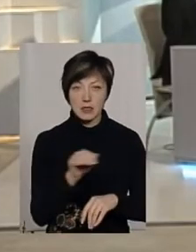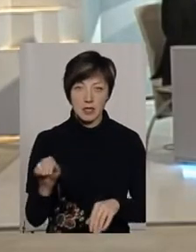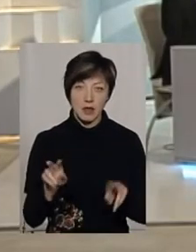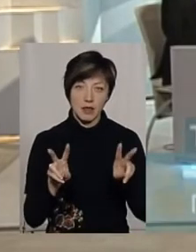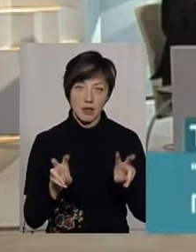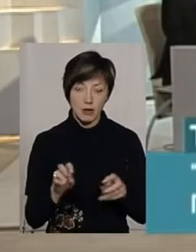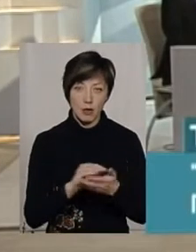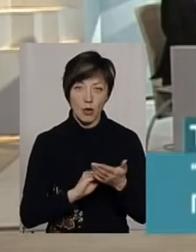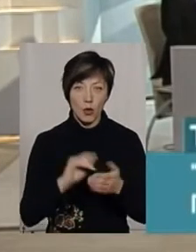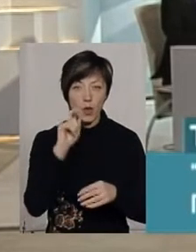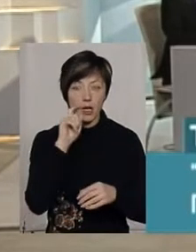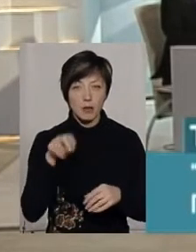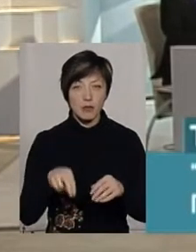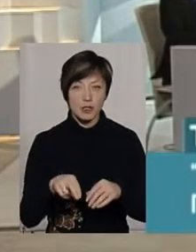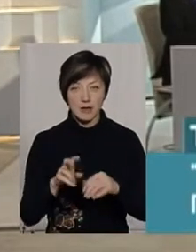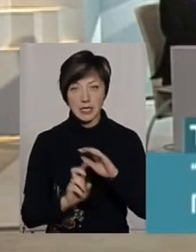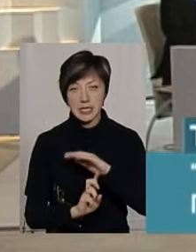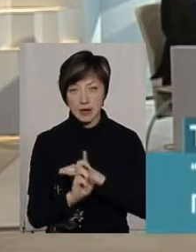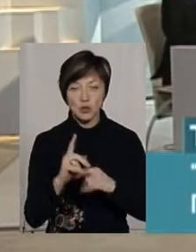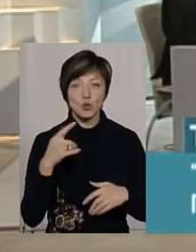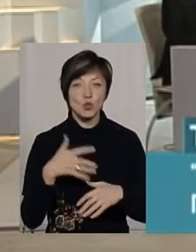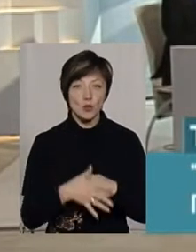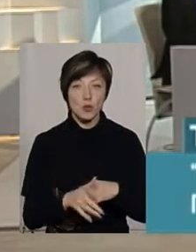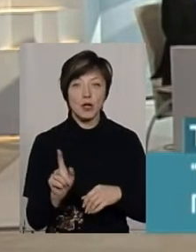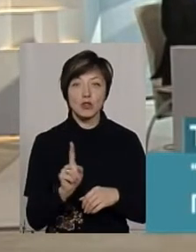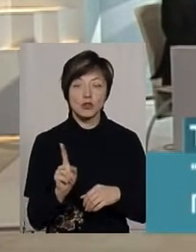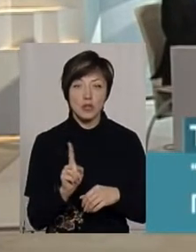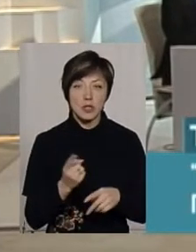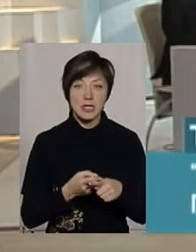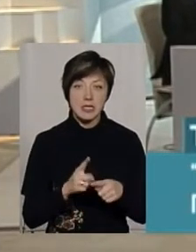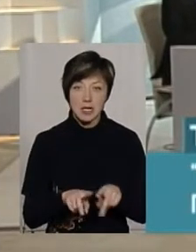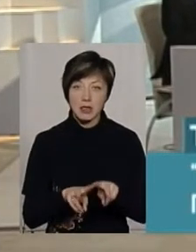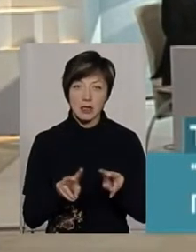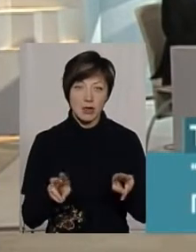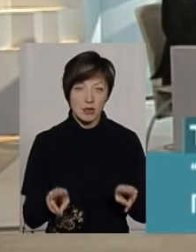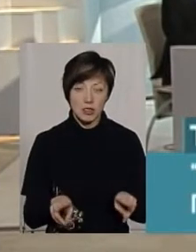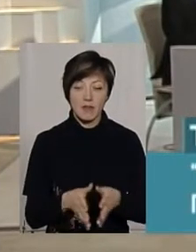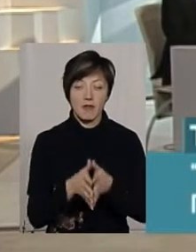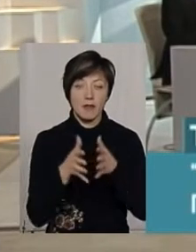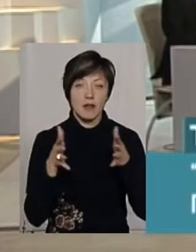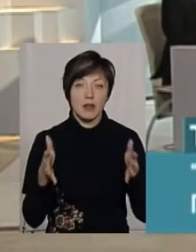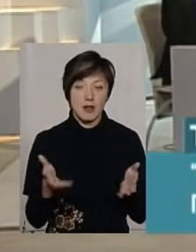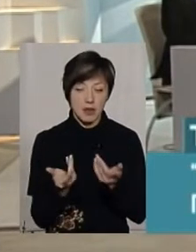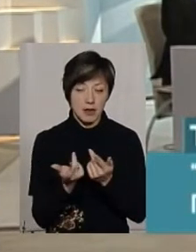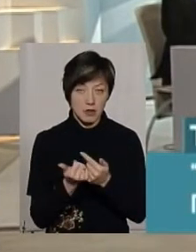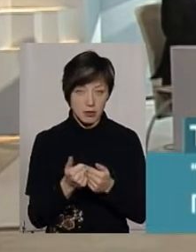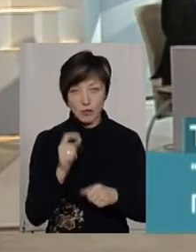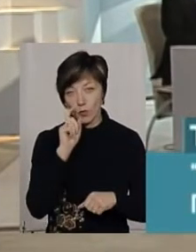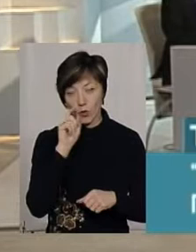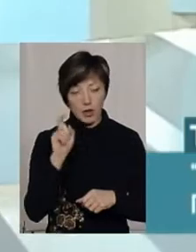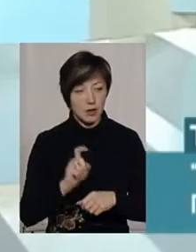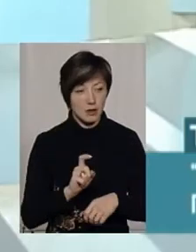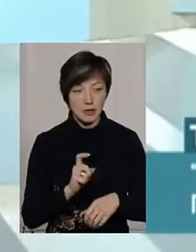назва, повторюю ще раз, Українська православна церква. Зрозуміло, що це також велика кількість. Ну, в принципі, в